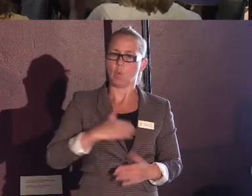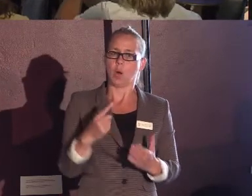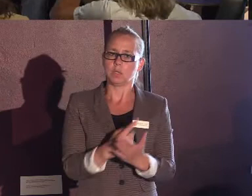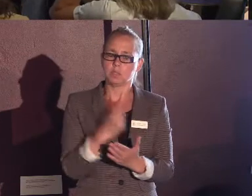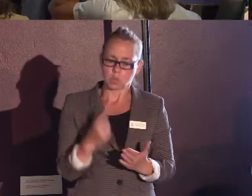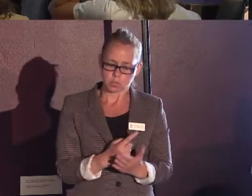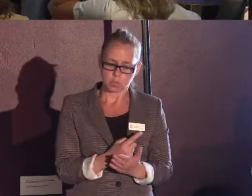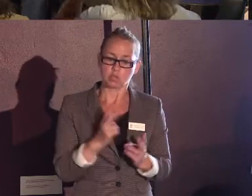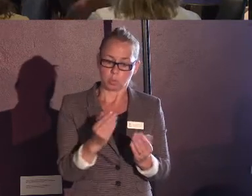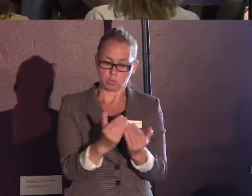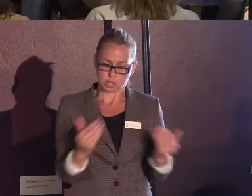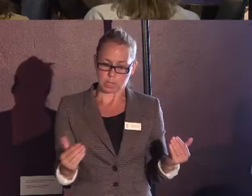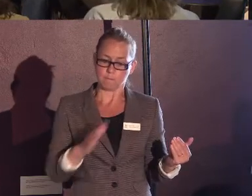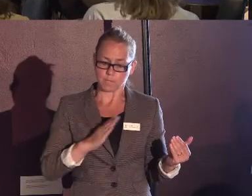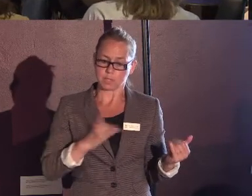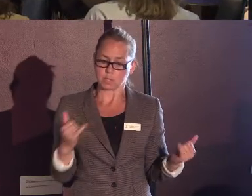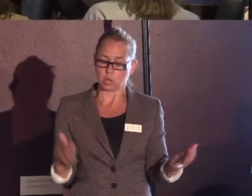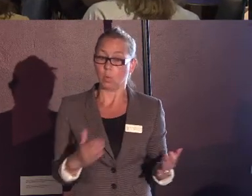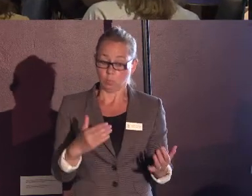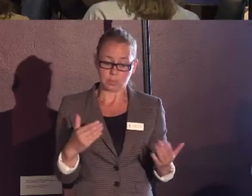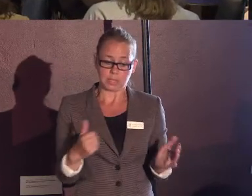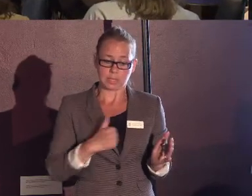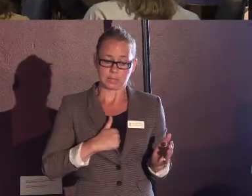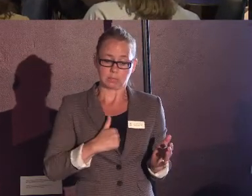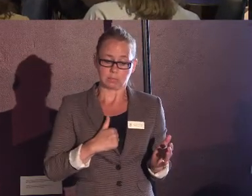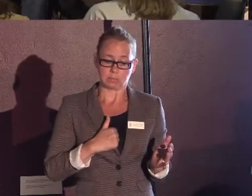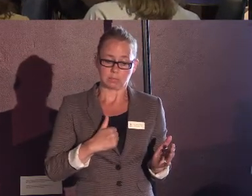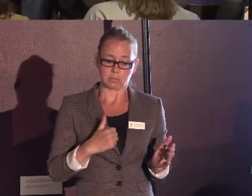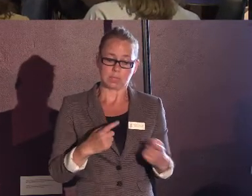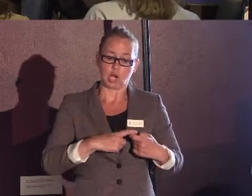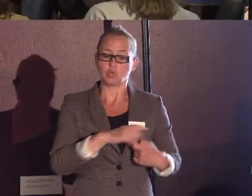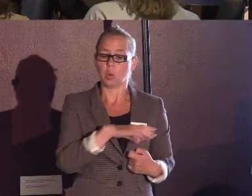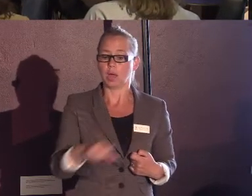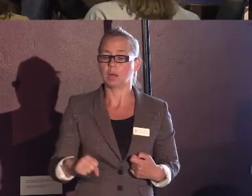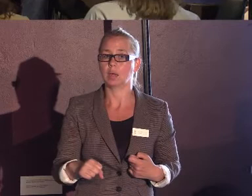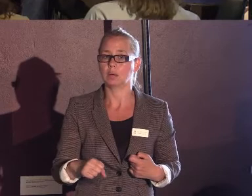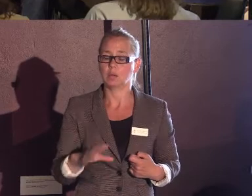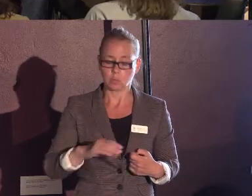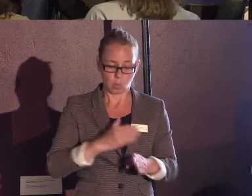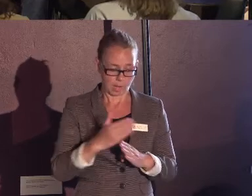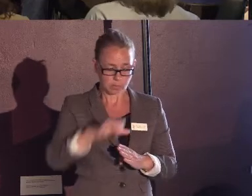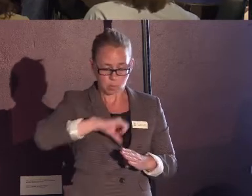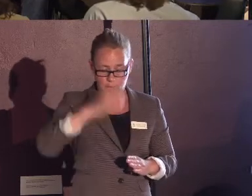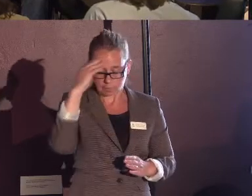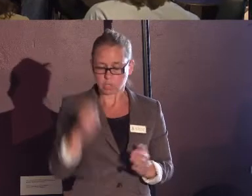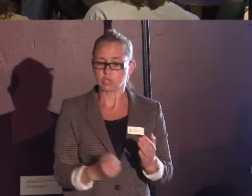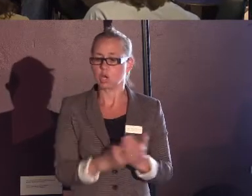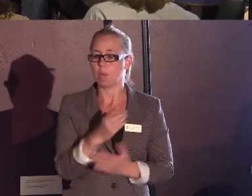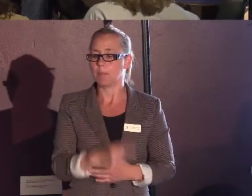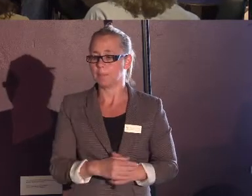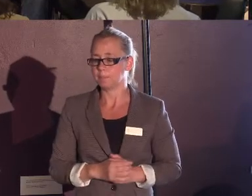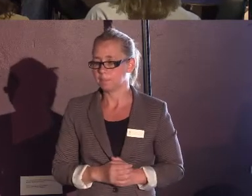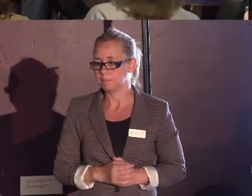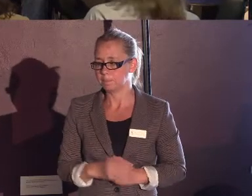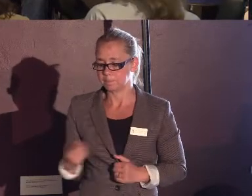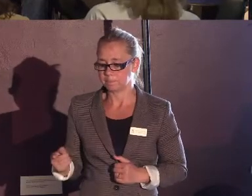resurser som ju faktiskt museet har som är allas, och att därefter liksom själva kunna skapa med det. Det tror jag. Tack.